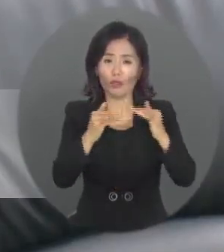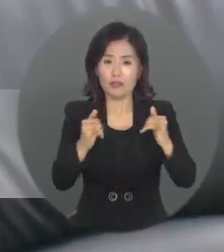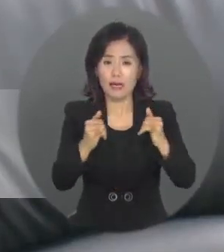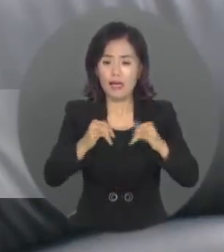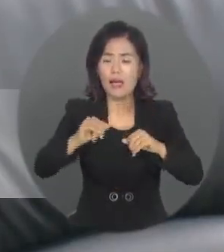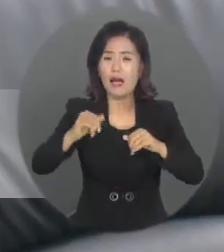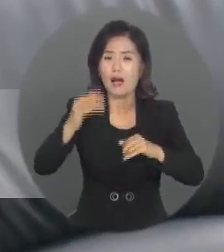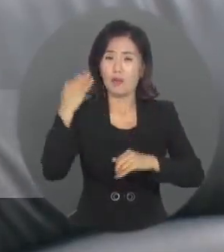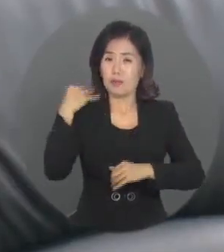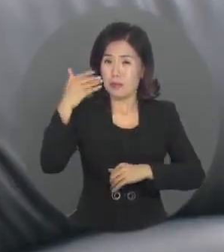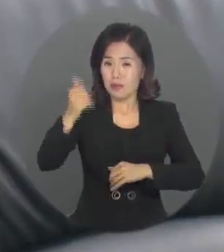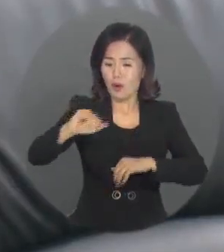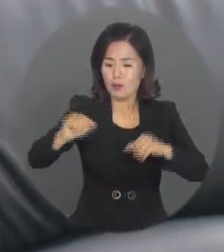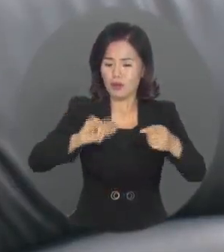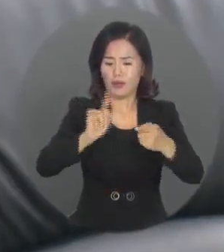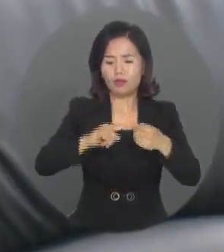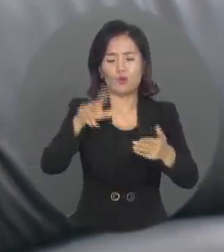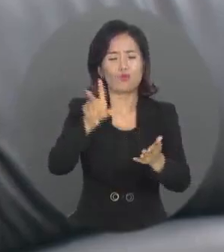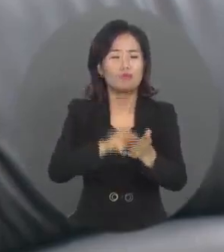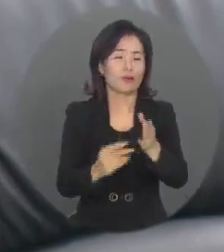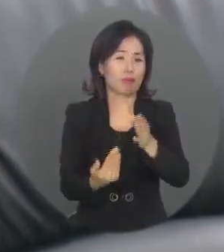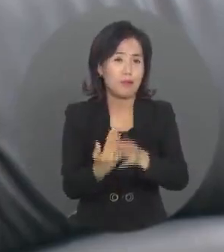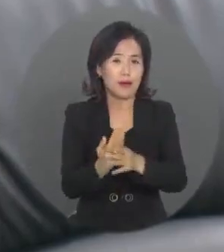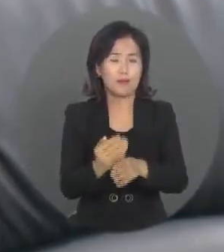행적 또한 지역사회에 논란을 낳고 있습니다.